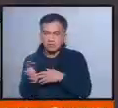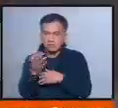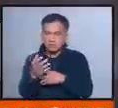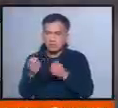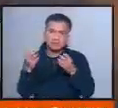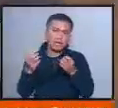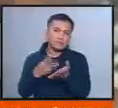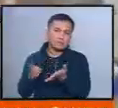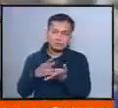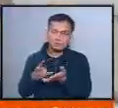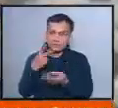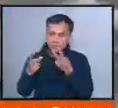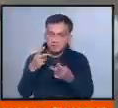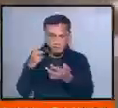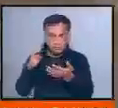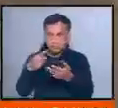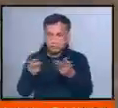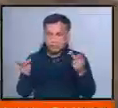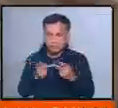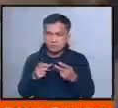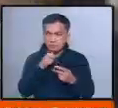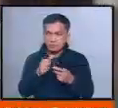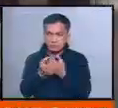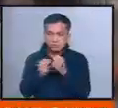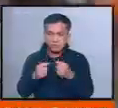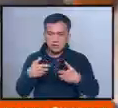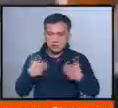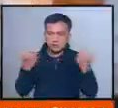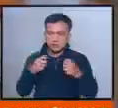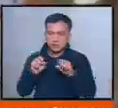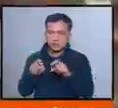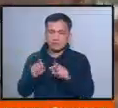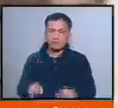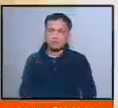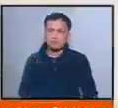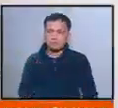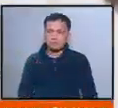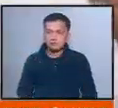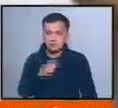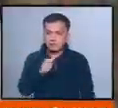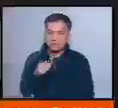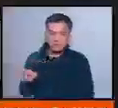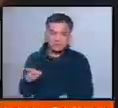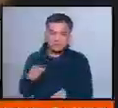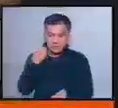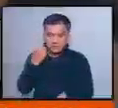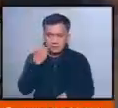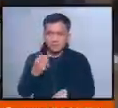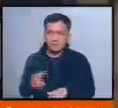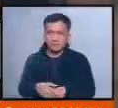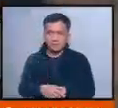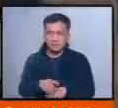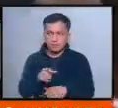mga basura habang nag-iinspeksyon sa lugar. Hindi tuloy nakaligtas sa galit niya ang mga nagtitinda. Hindi ba kayo nahihiya niya?